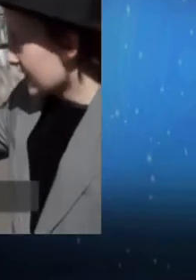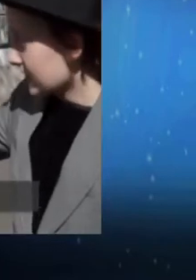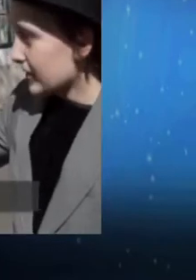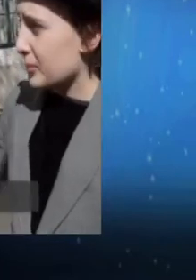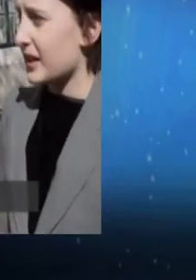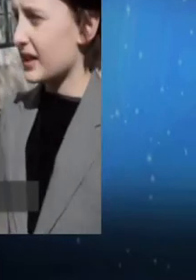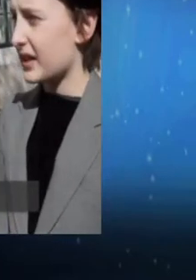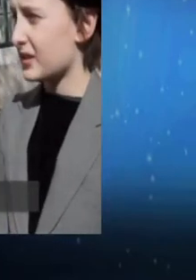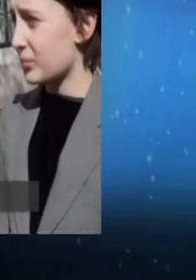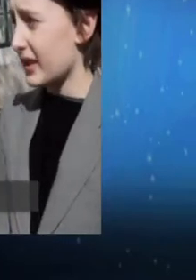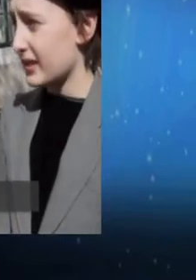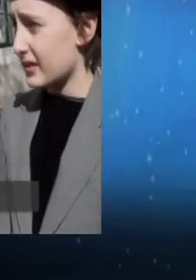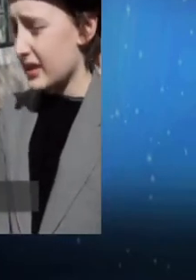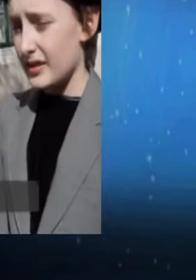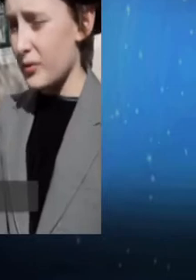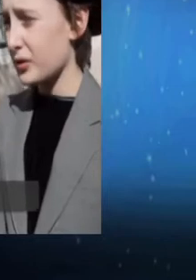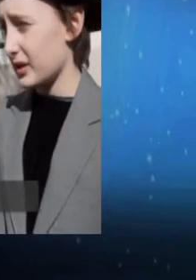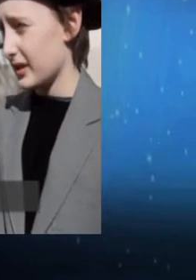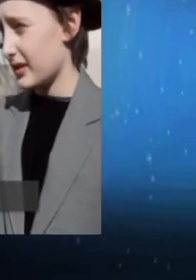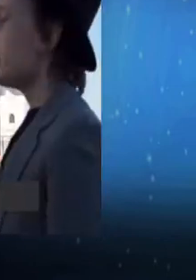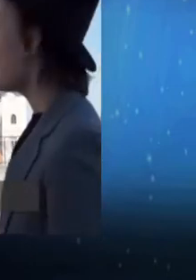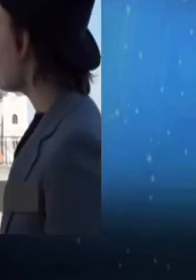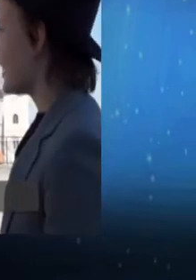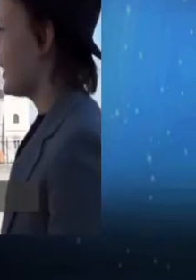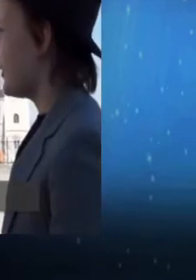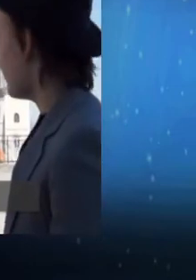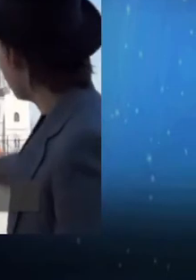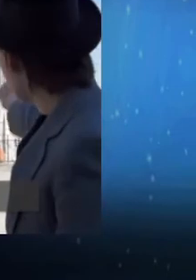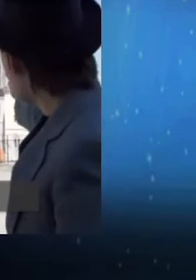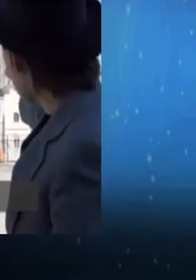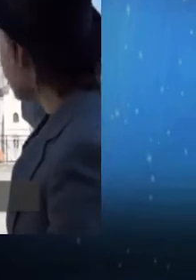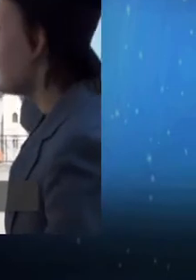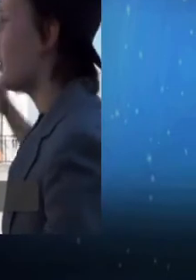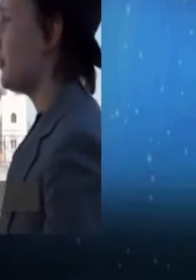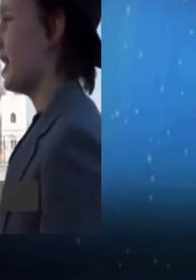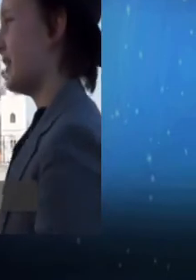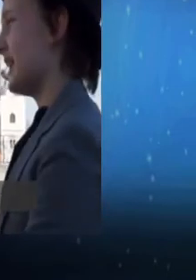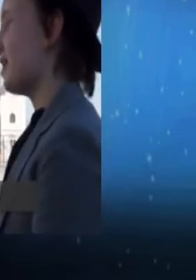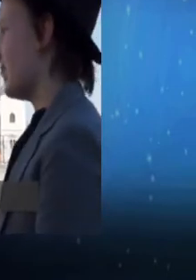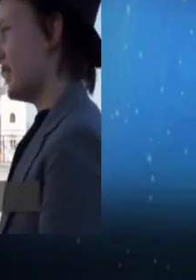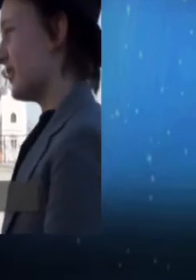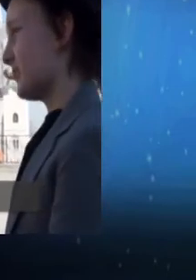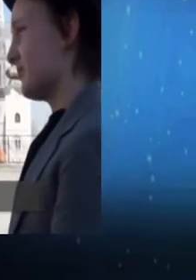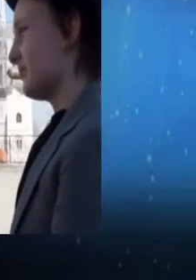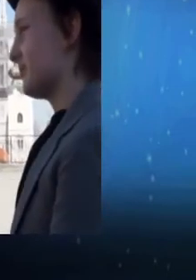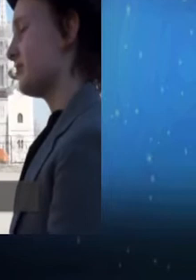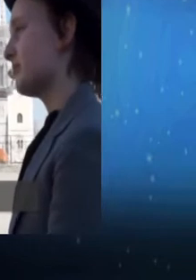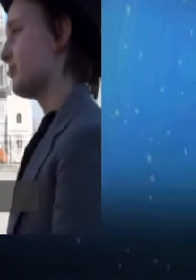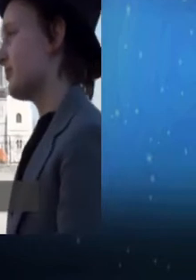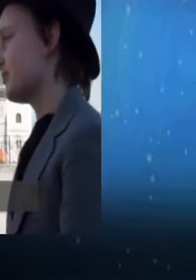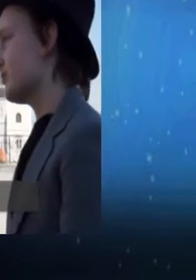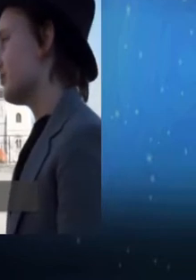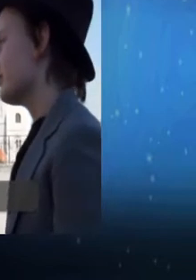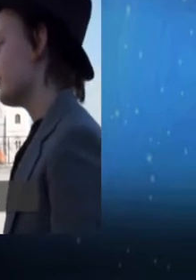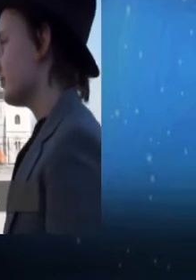this life, but I can't complain. And how could I? Just look at this view. I get to admire it every day. I have to admit,